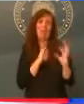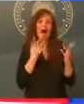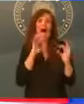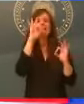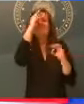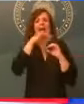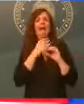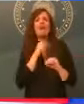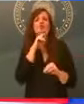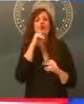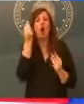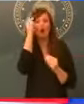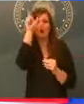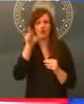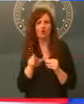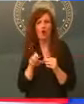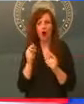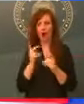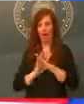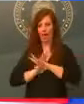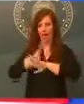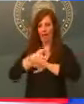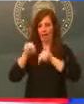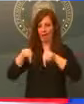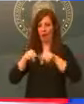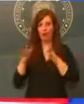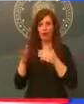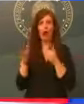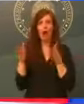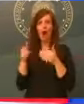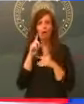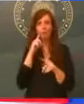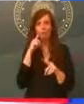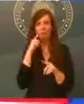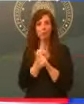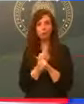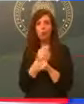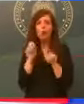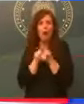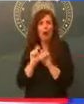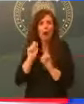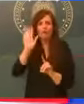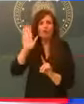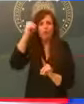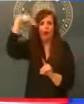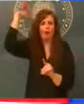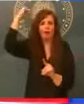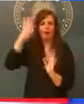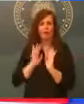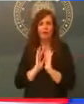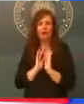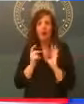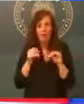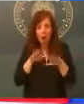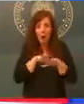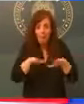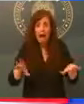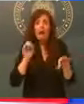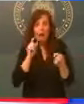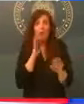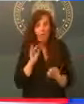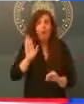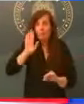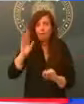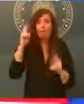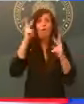nella stessa aula oggi la riconoscerebbe certamente probabilmente i banchi sarebbero addirittura gli stessi